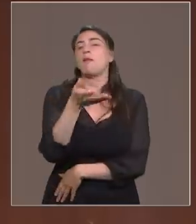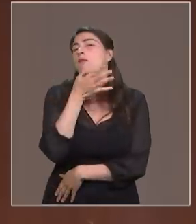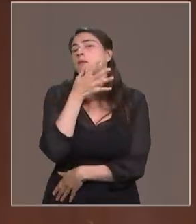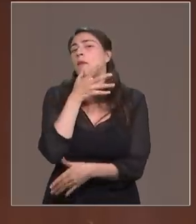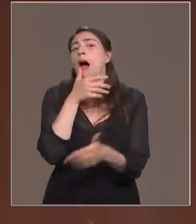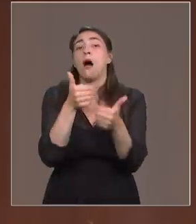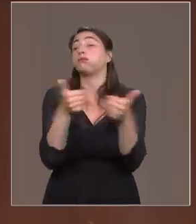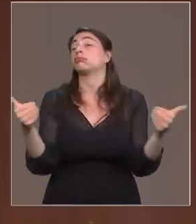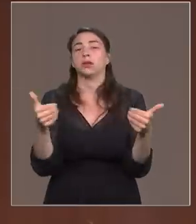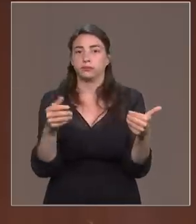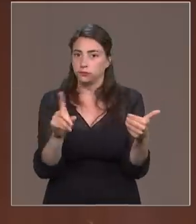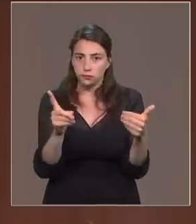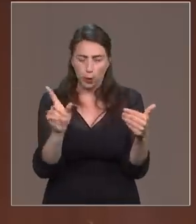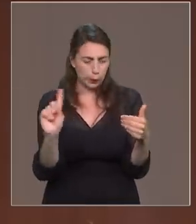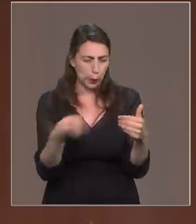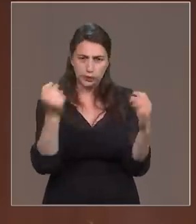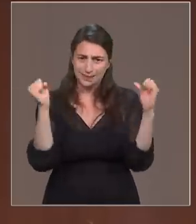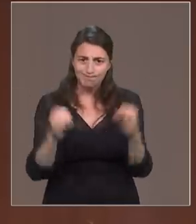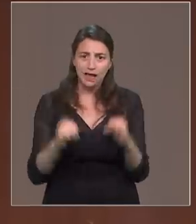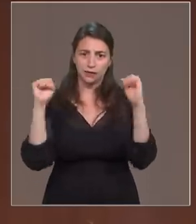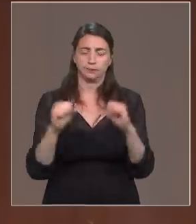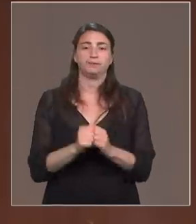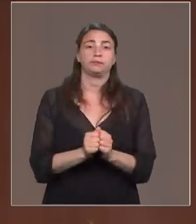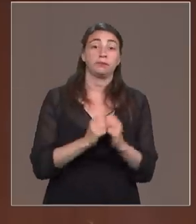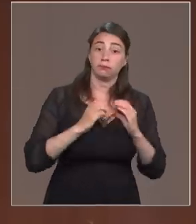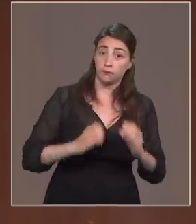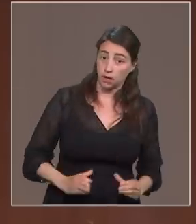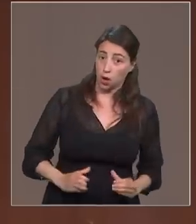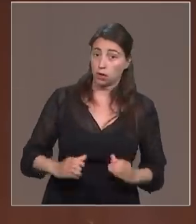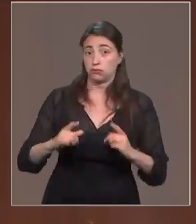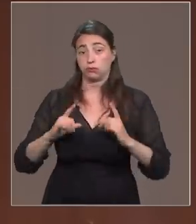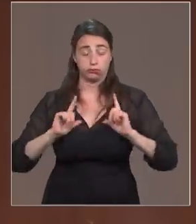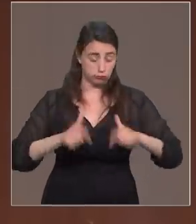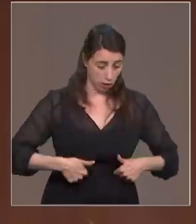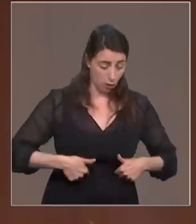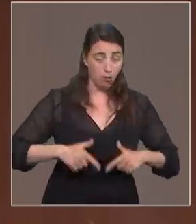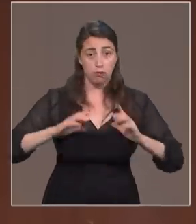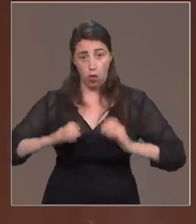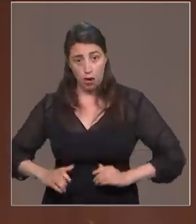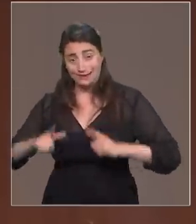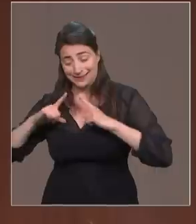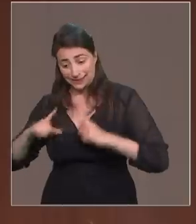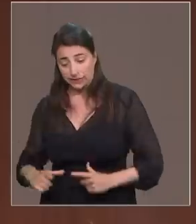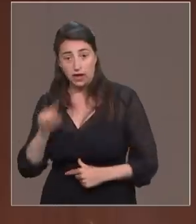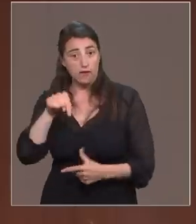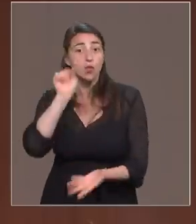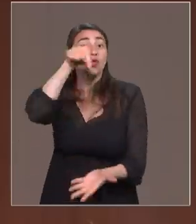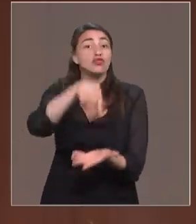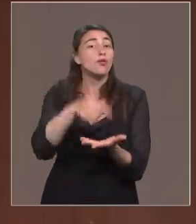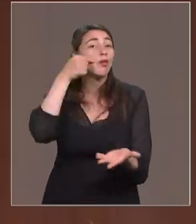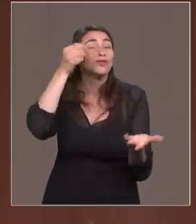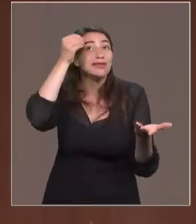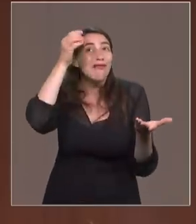clivage. Nos écoles, nos collèges, nos lycées doivent être des lieux de savoir et d'ouverture